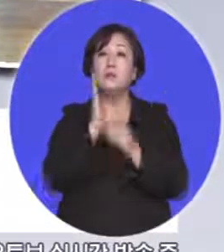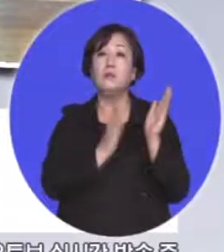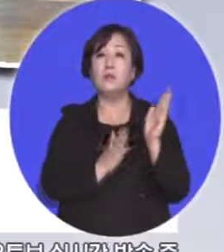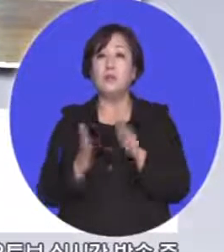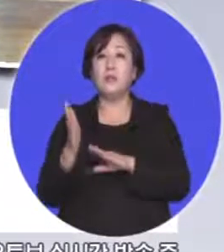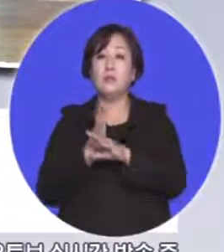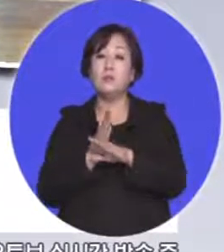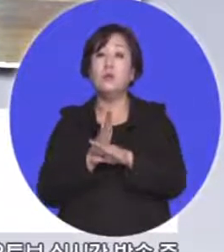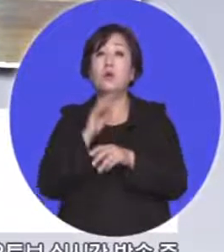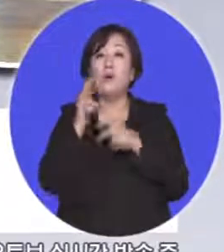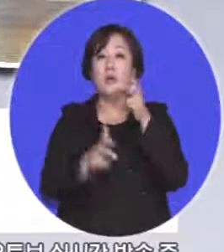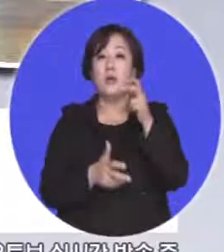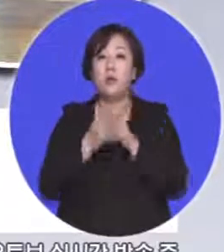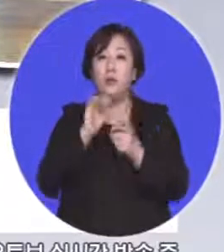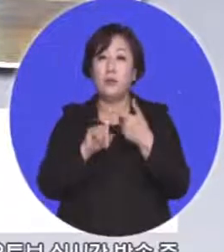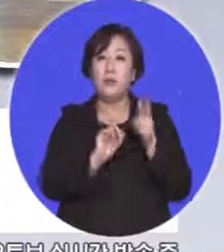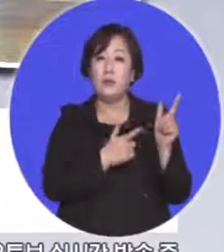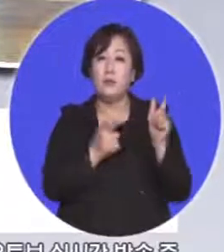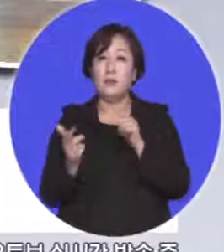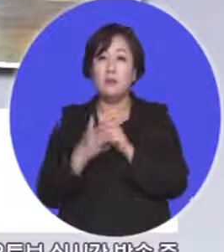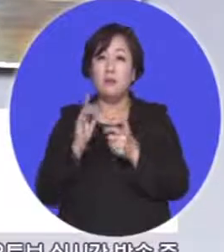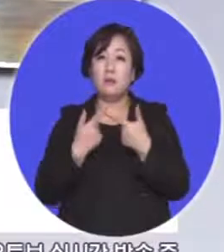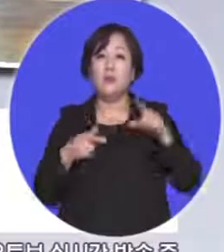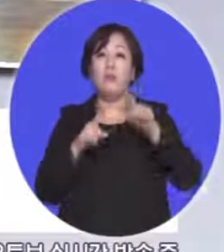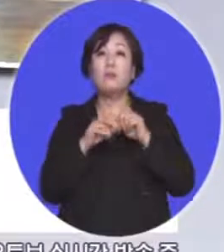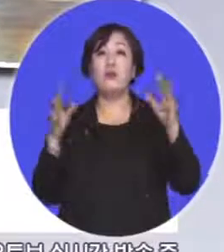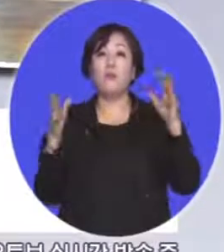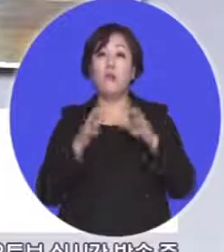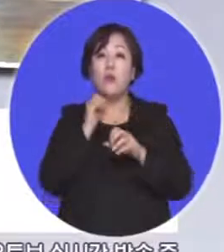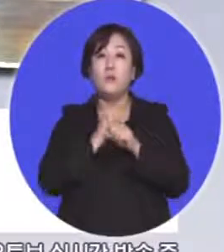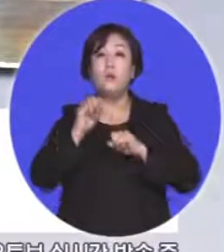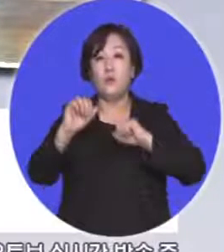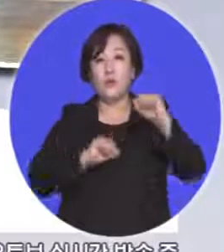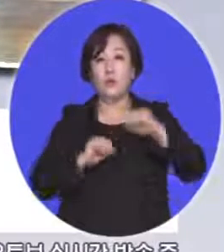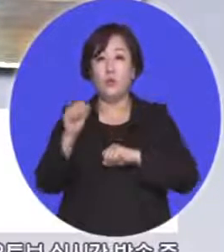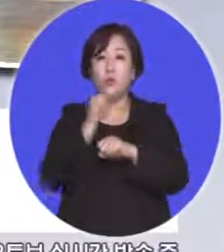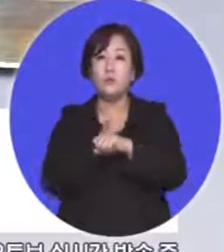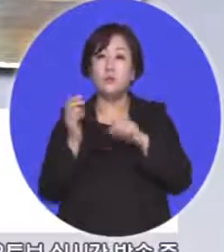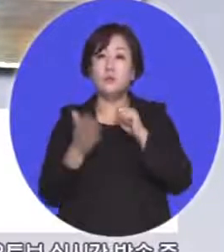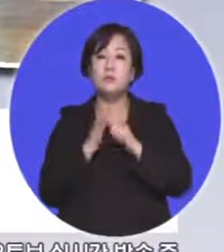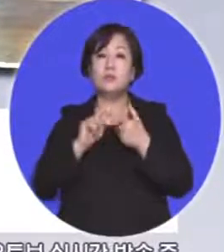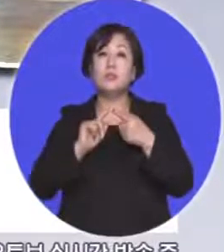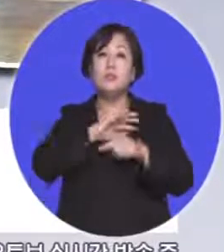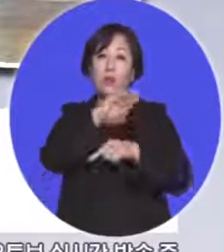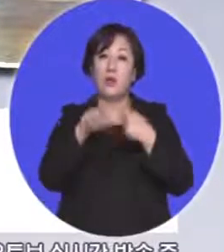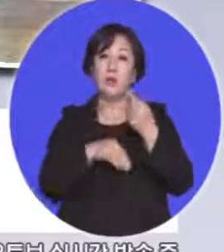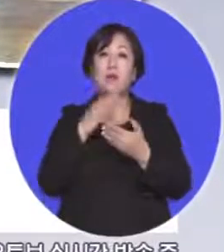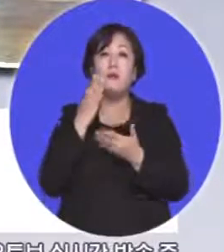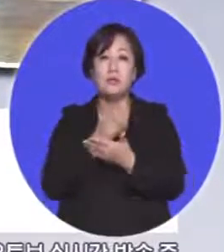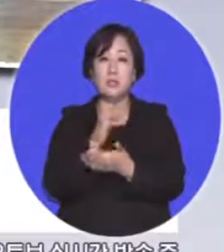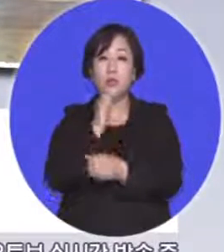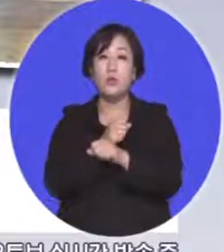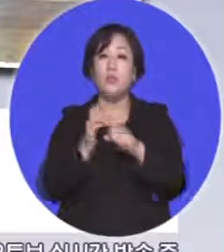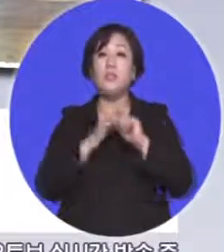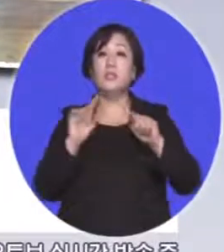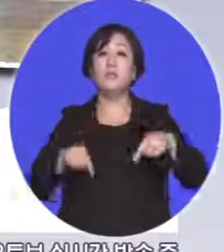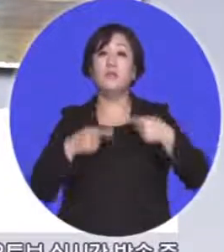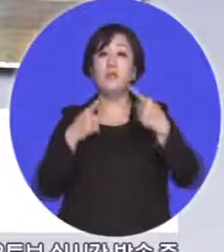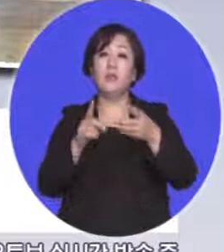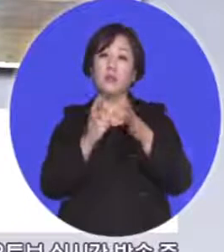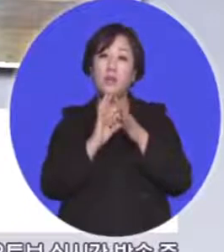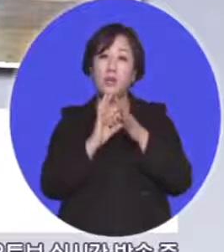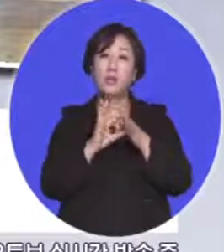사업에는 세계적으로 다양한 업사이클링 활동을 펼치고 있는 글로벌 환경 제단이 참가해 관심을 끌고